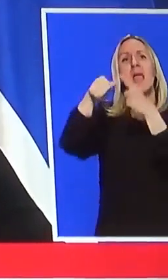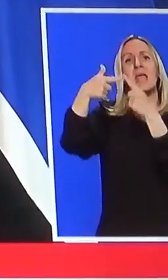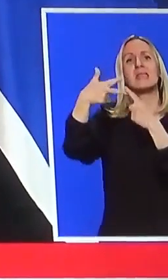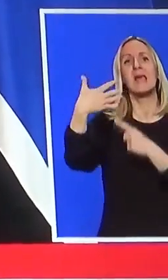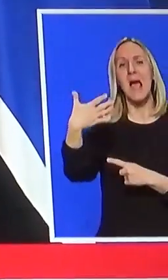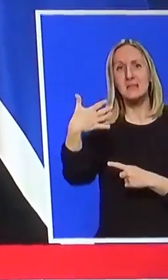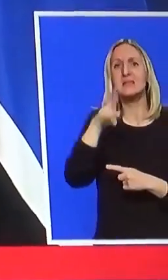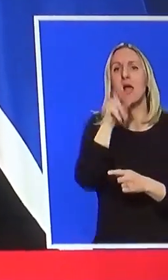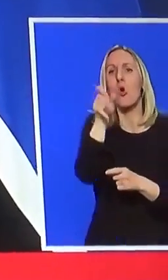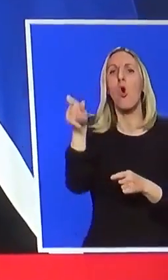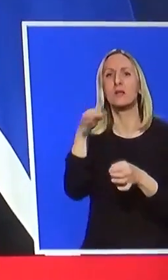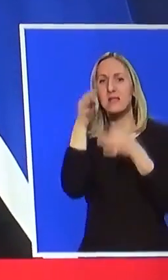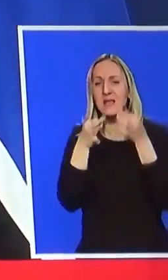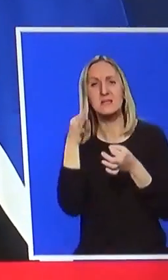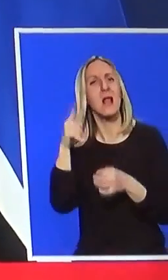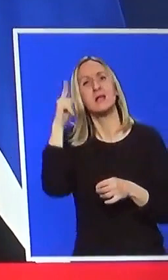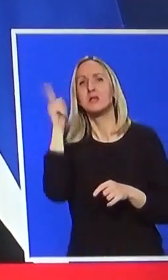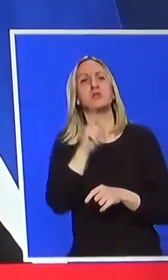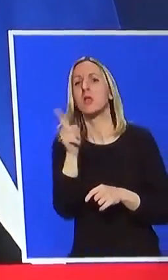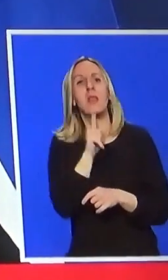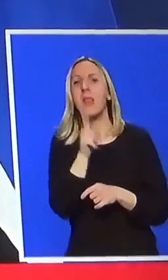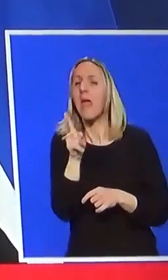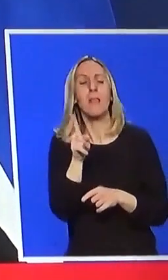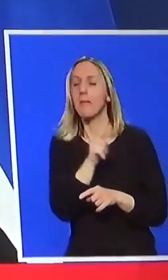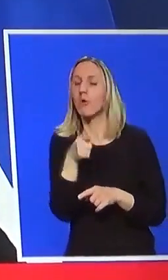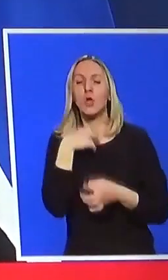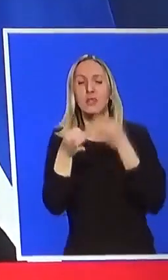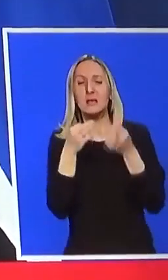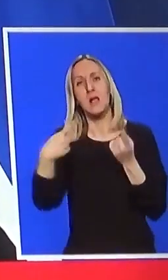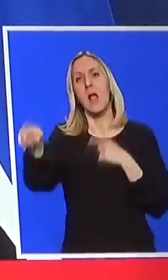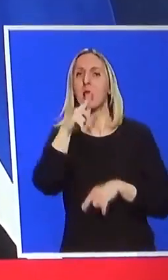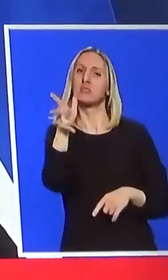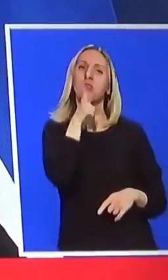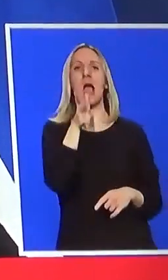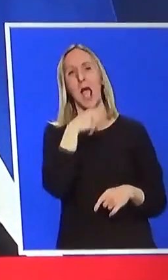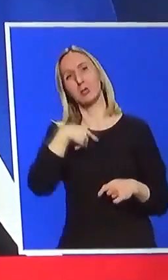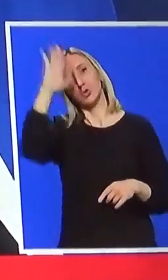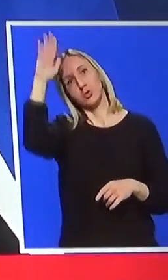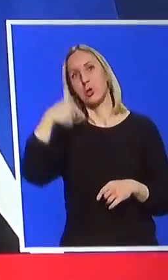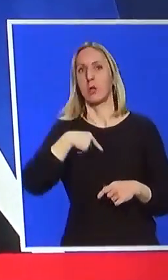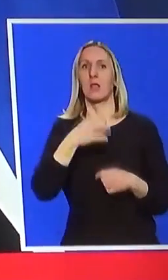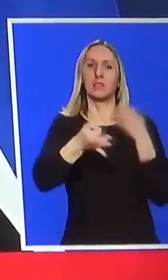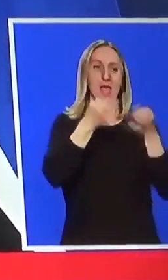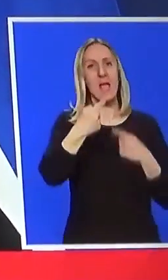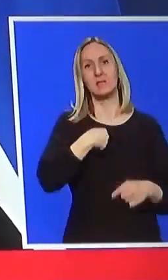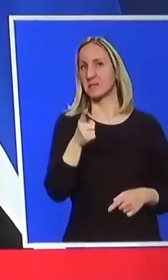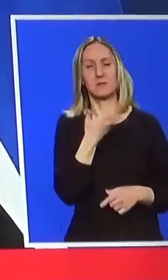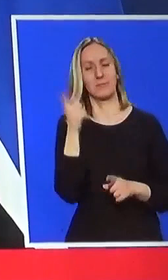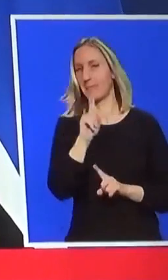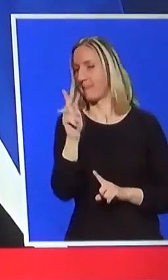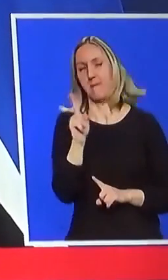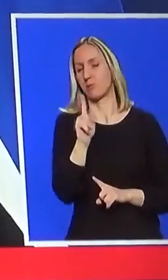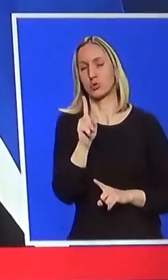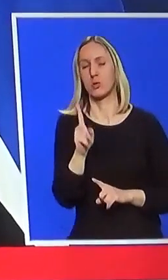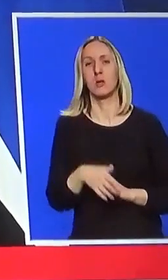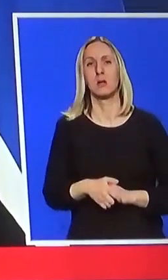nema testiranja na lični zahtev, bez obzira koliko su, znači nema na lični